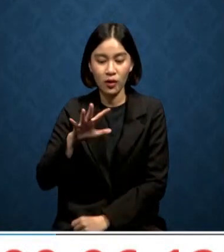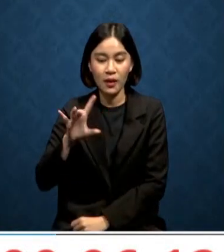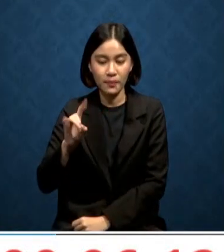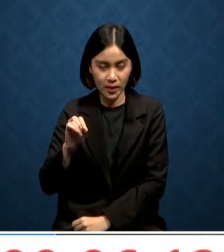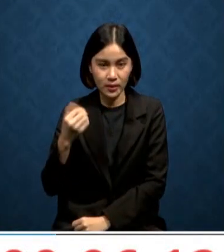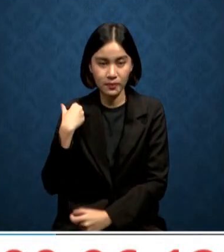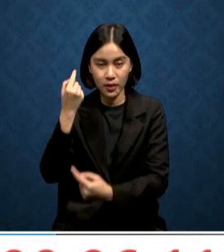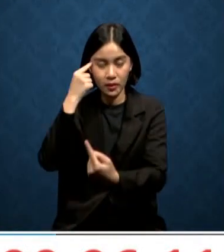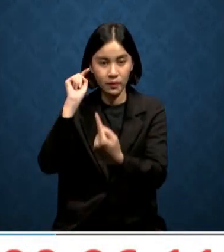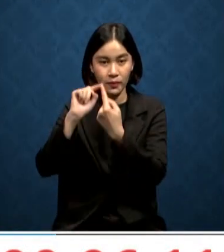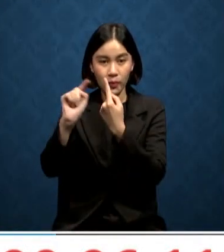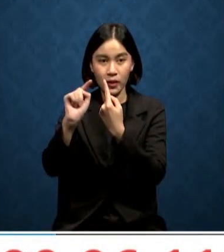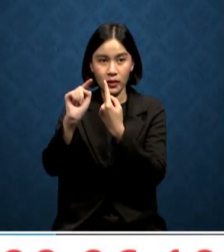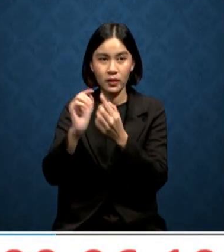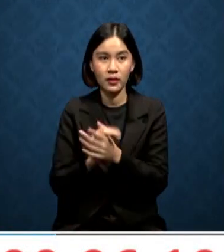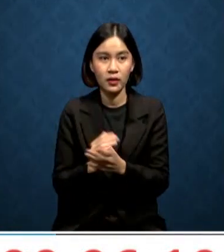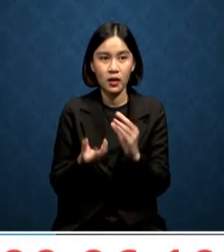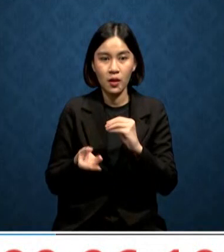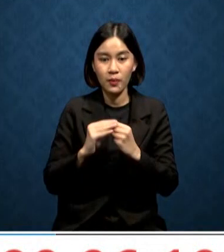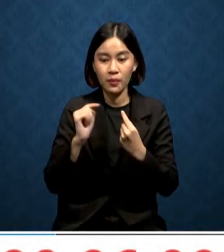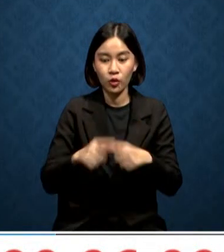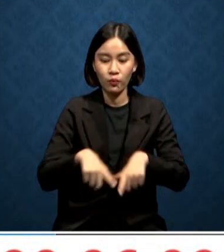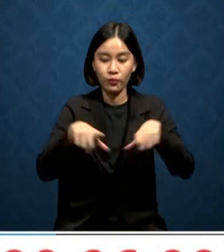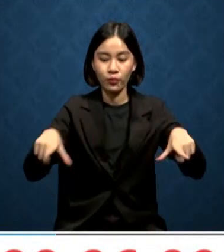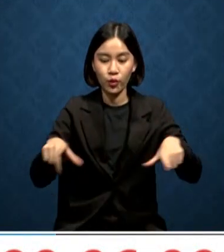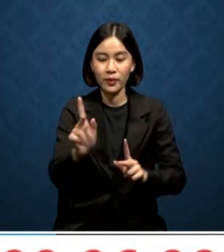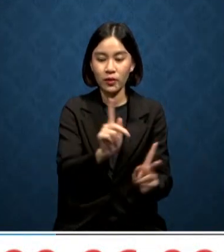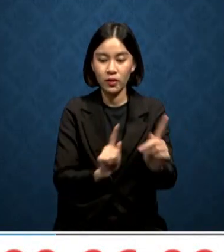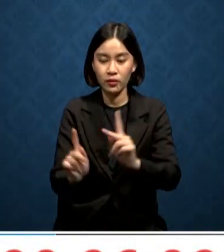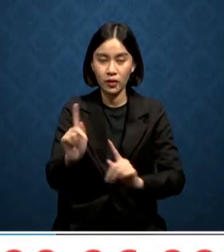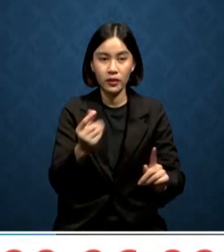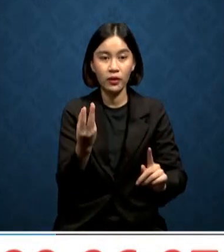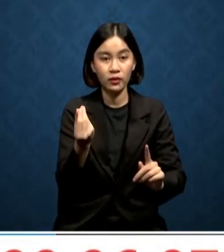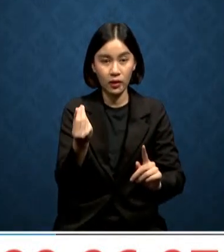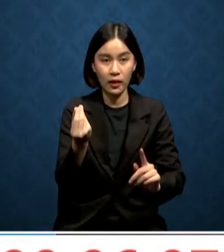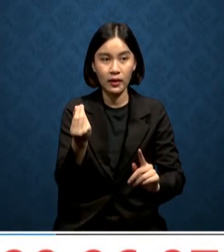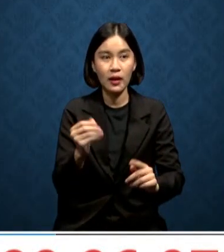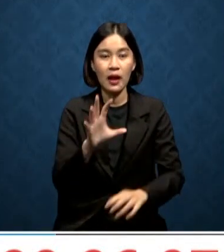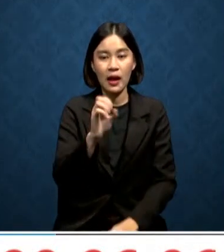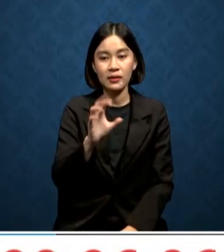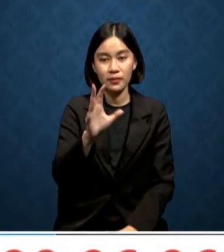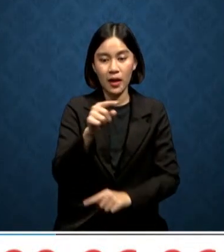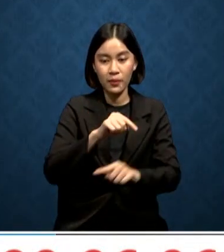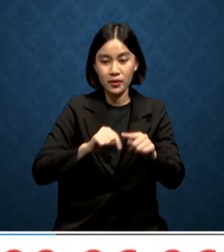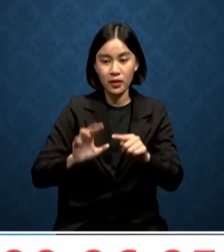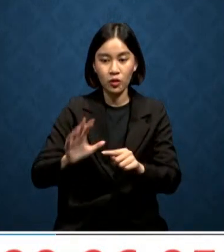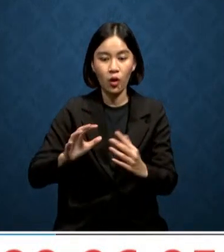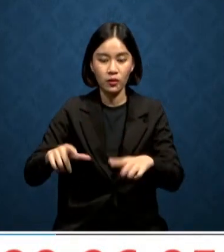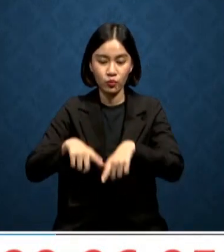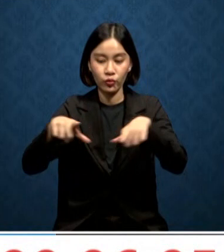มีเป้าหมายเพิ่มพื้นที่สีเขียวถึงร้อยละ55ของพื้นที่ประเทศน